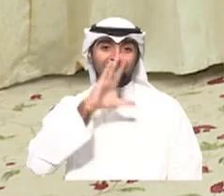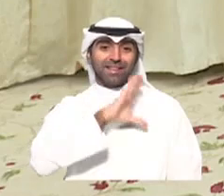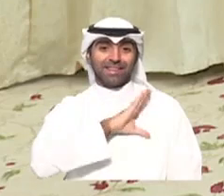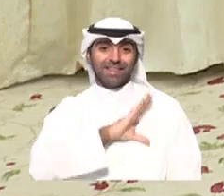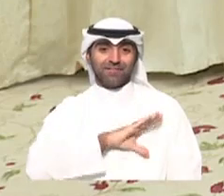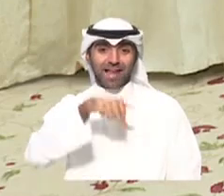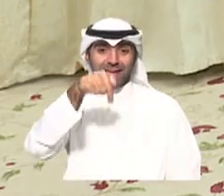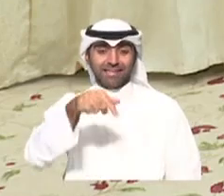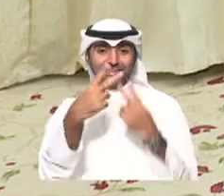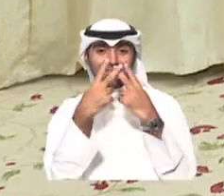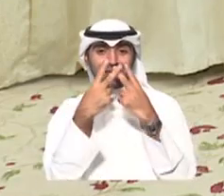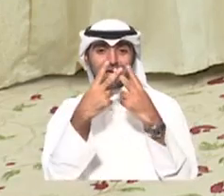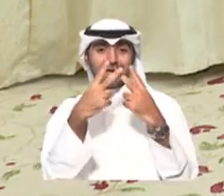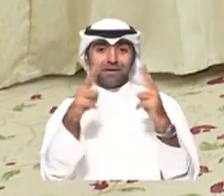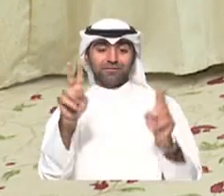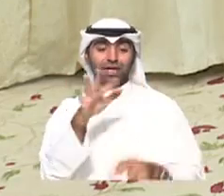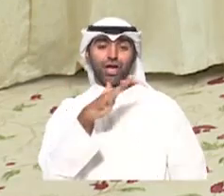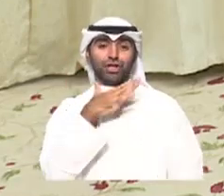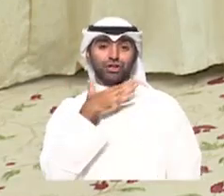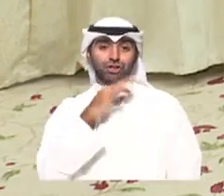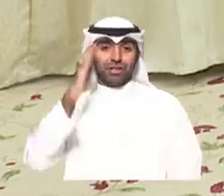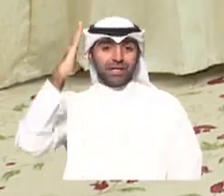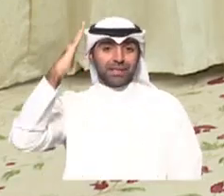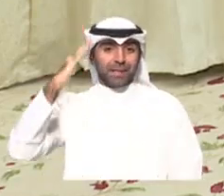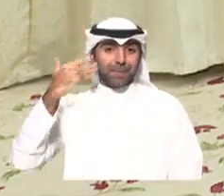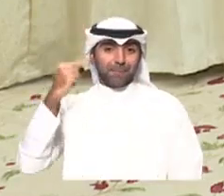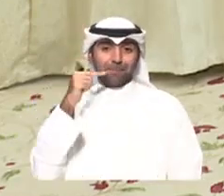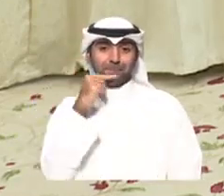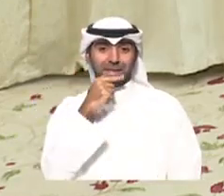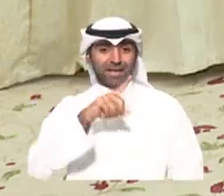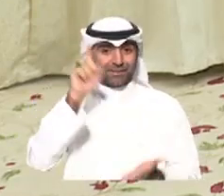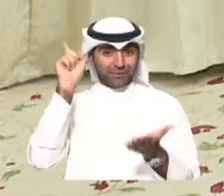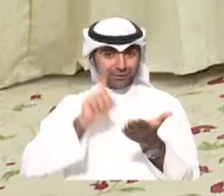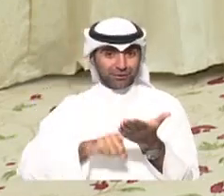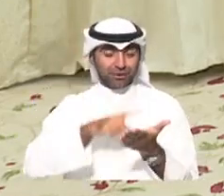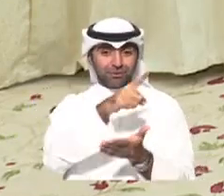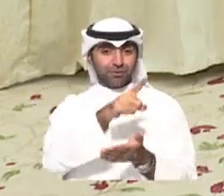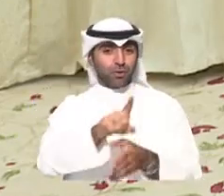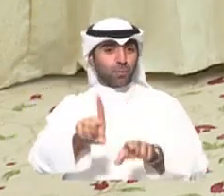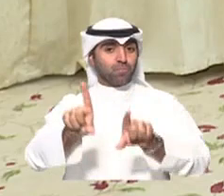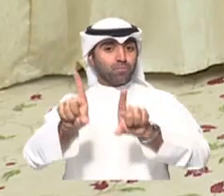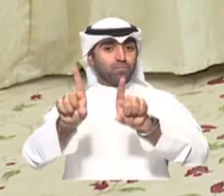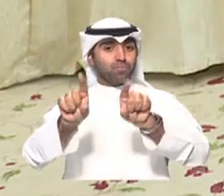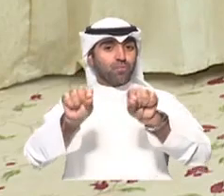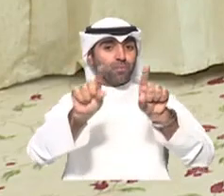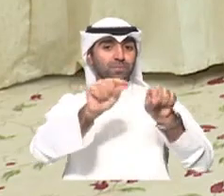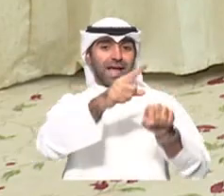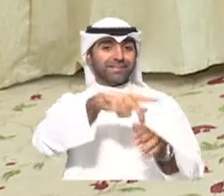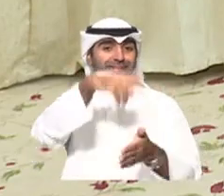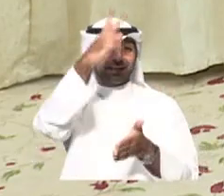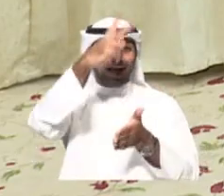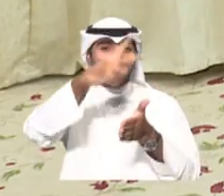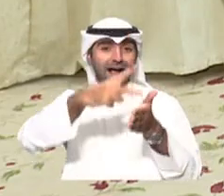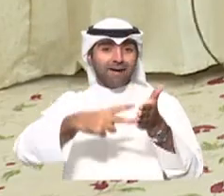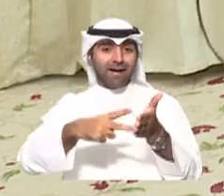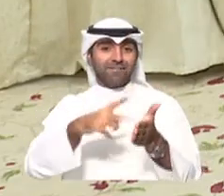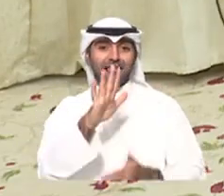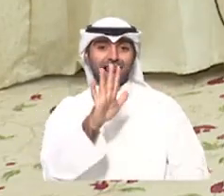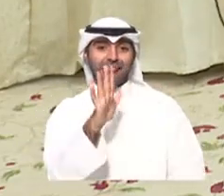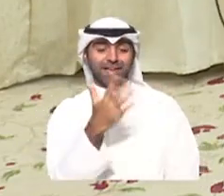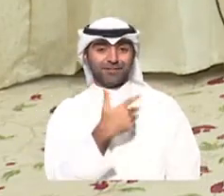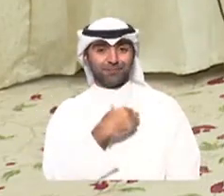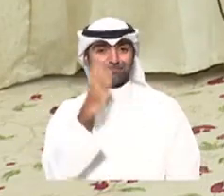فهذه أشوفها شيء ممتاز، حيث أن إحنا حاليا نشتغل مع أخواننا العسكريين في